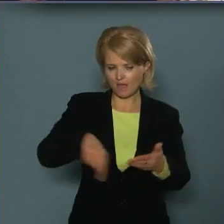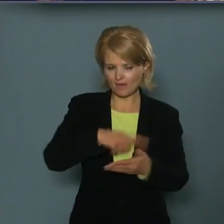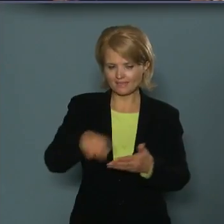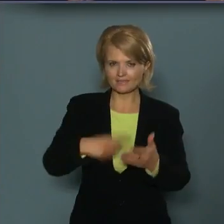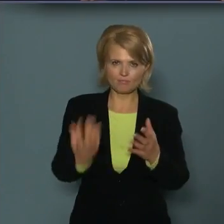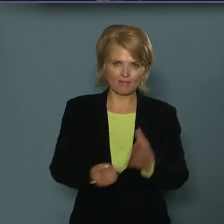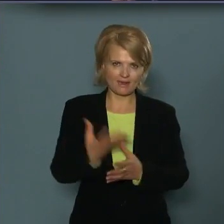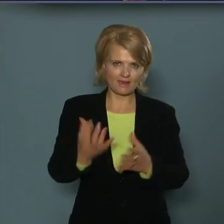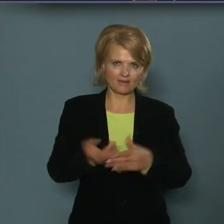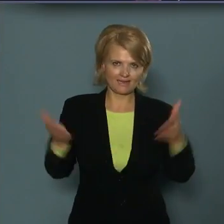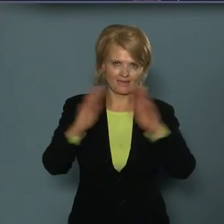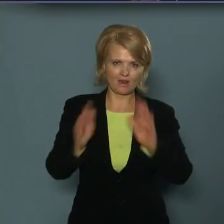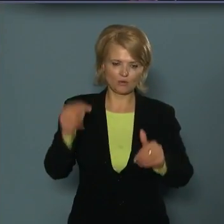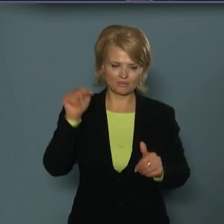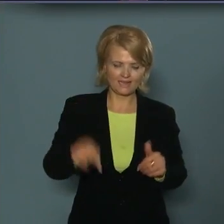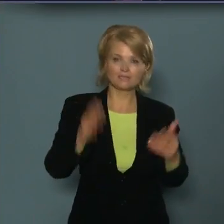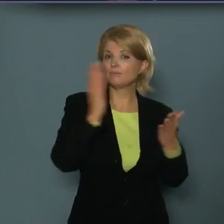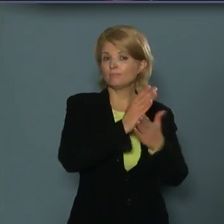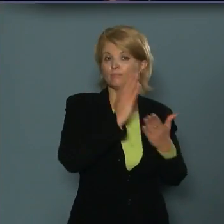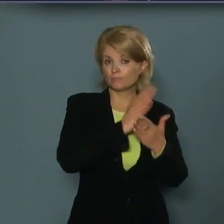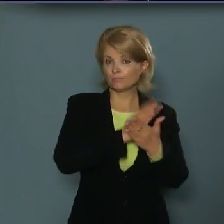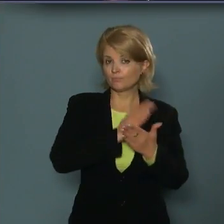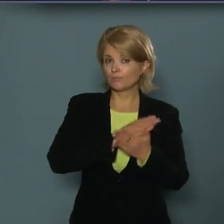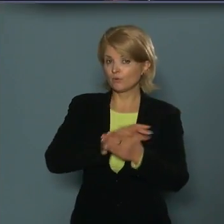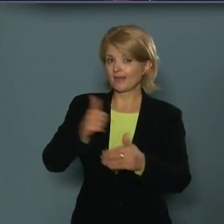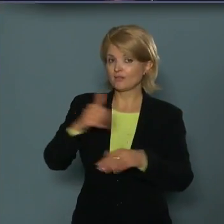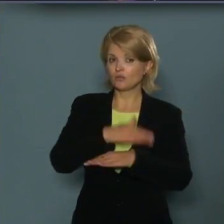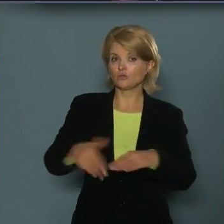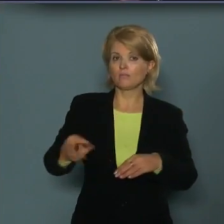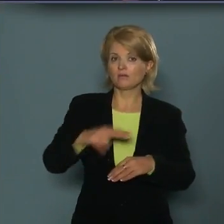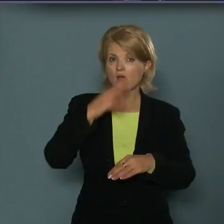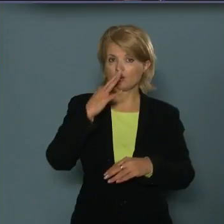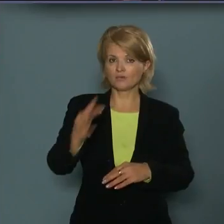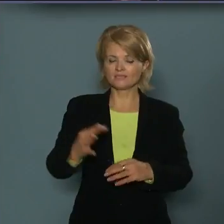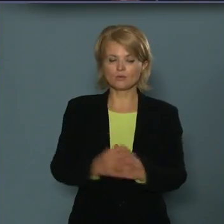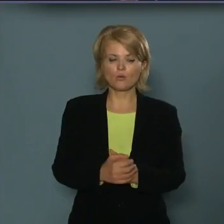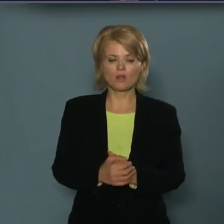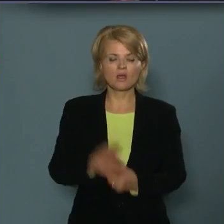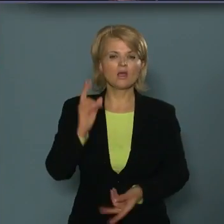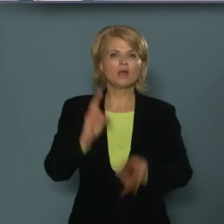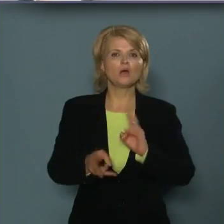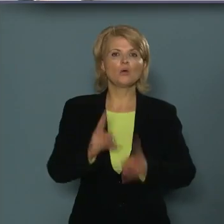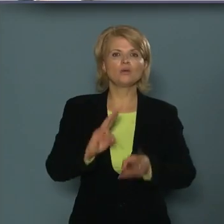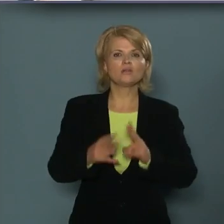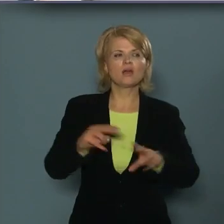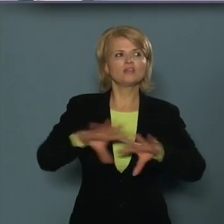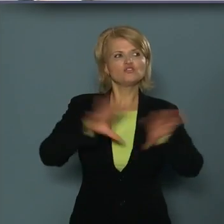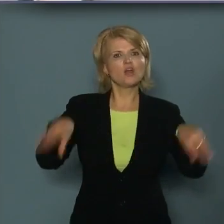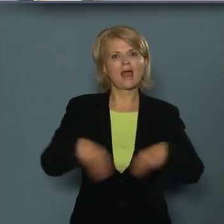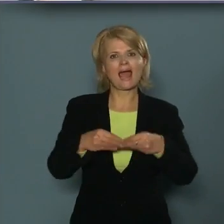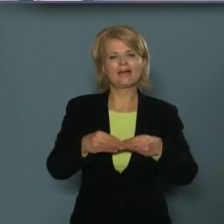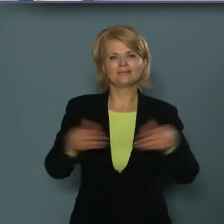megjelenésekor alakult ki ez a program, ami elsősorban arról szól, hogy alakul ki egy család, és